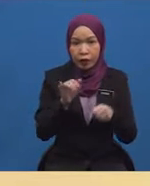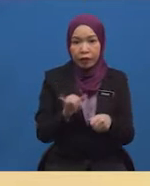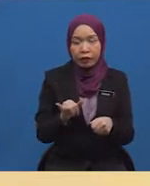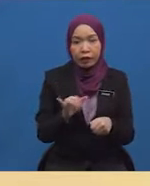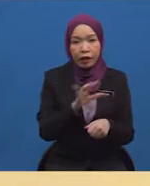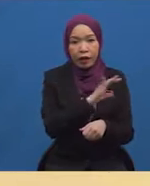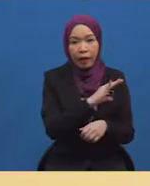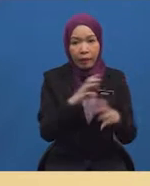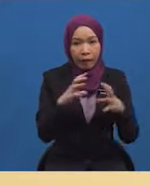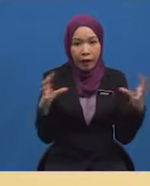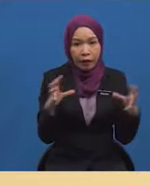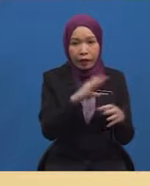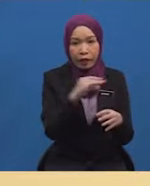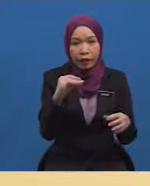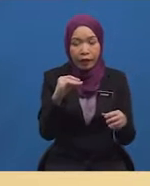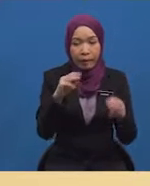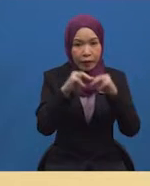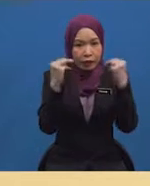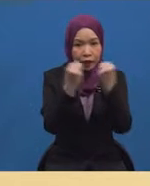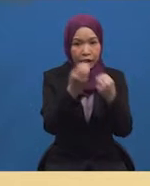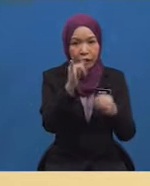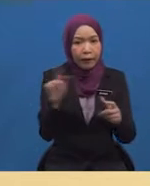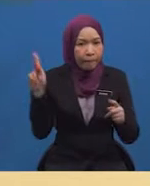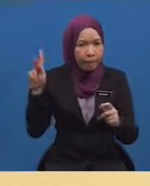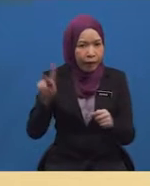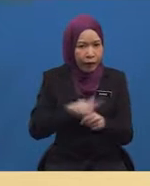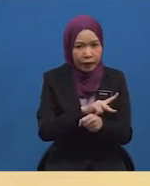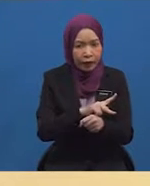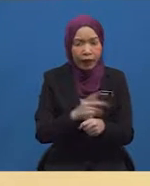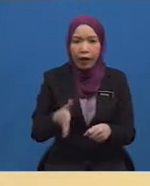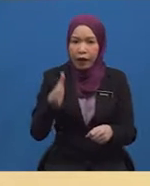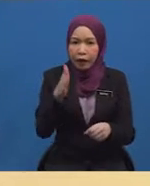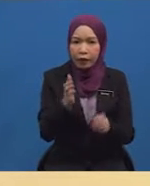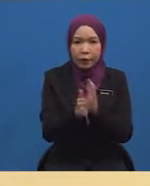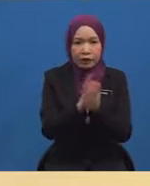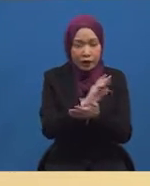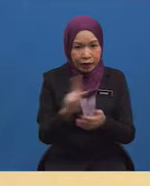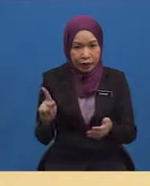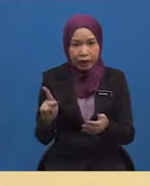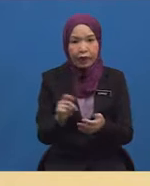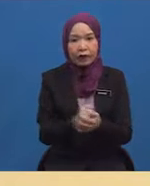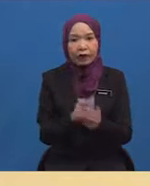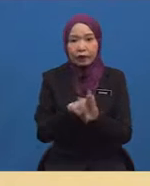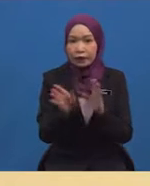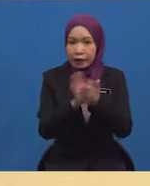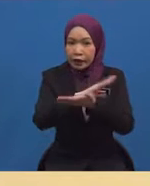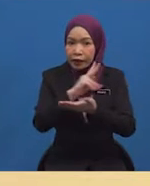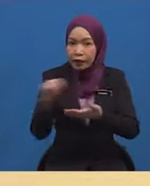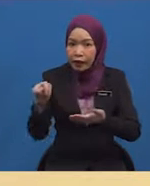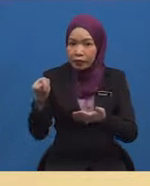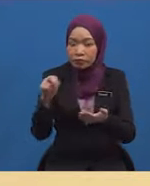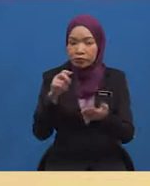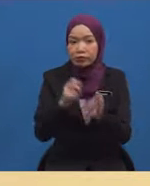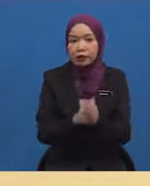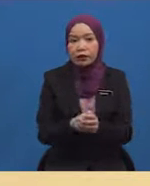yang ramai dalam satu lokasi yang sama akan mengundang kejadian-kejadian yang anda lihat